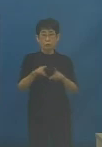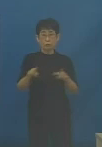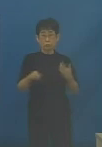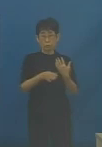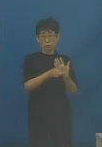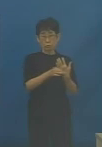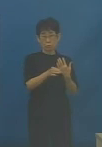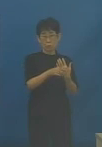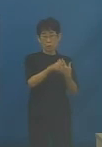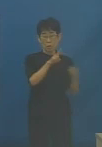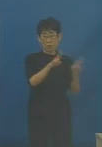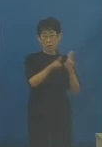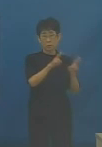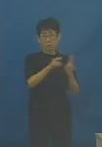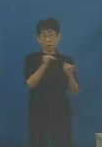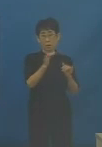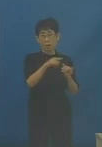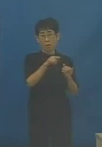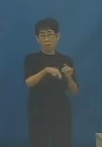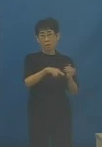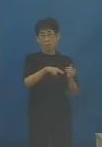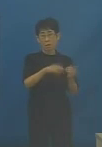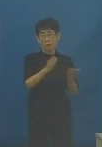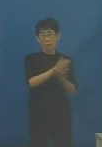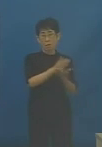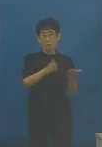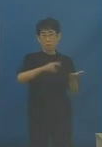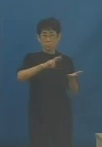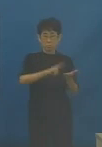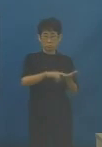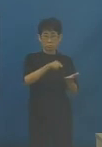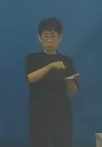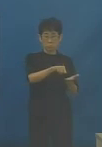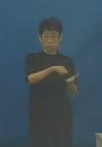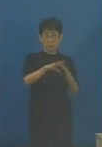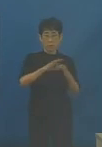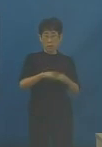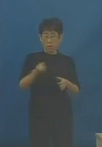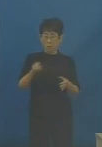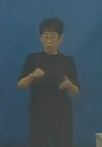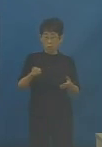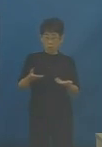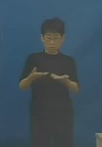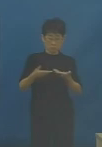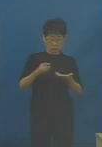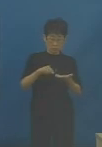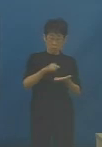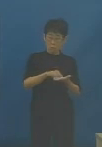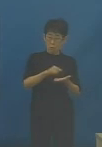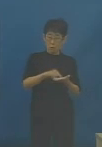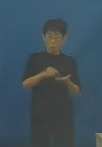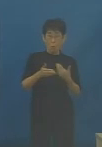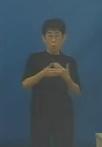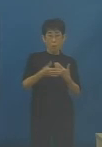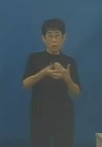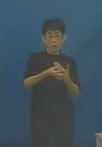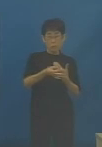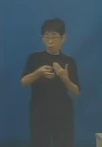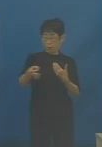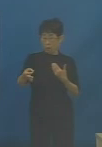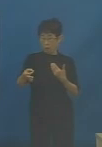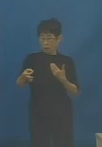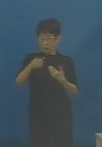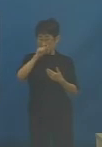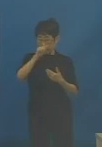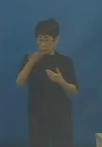険料支払っていいかという診証を得るに足るものかどうかなわけですね。でなぜ先週の木曜日の段階